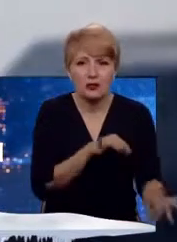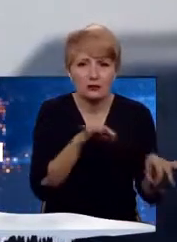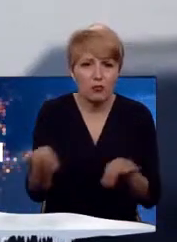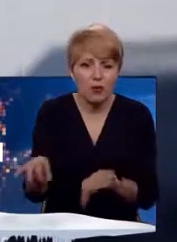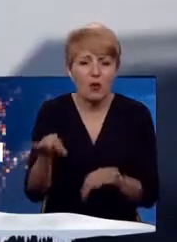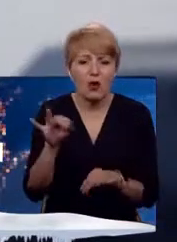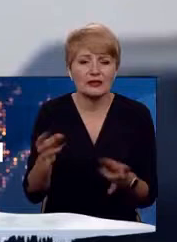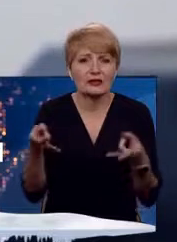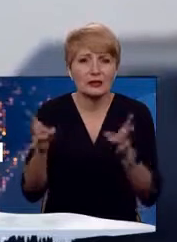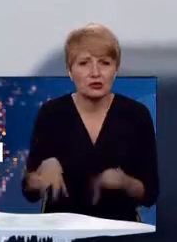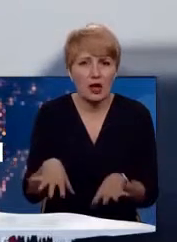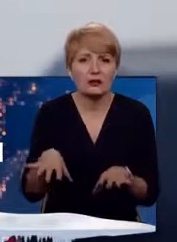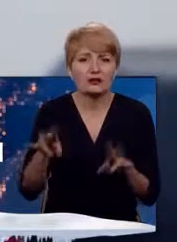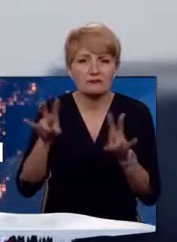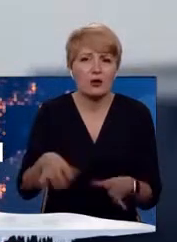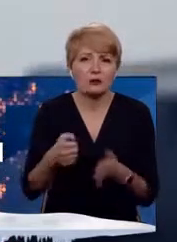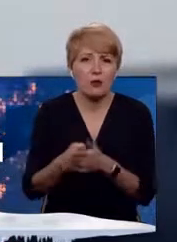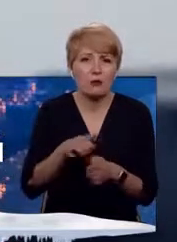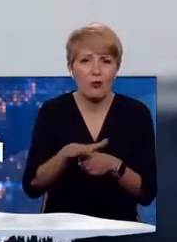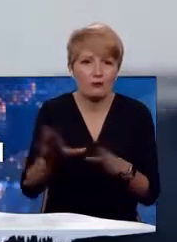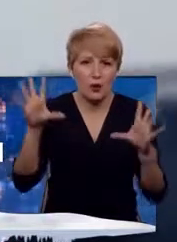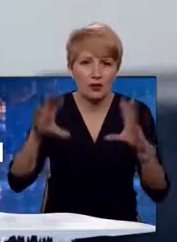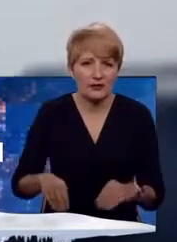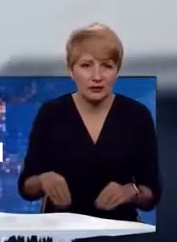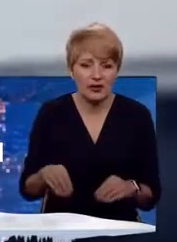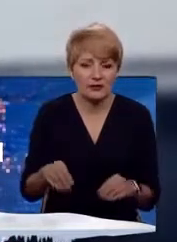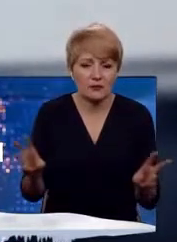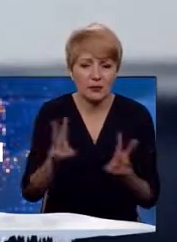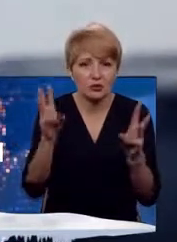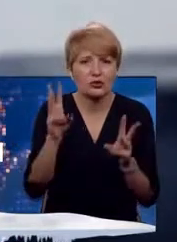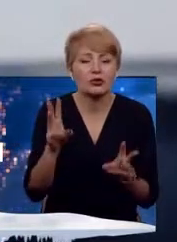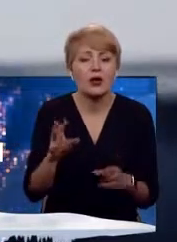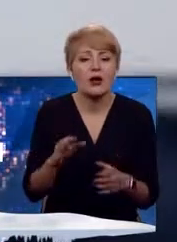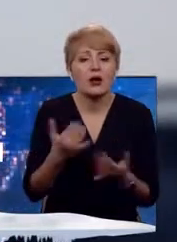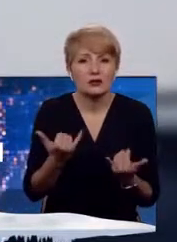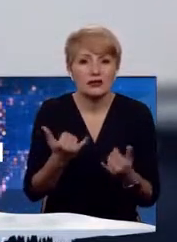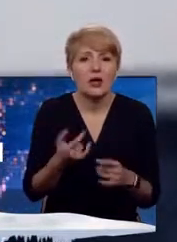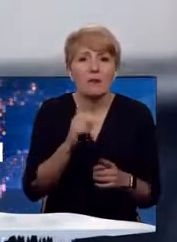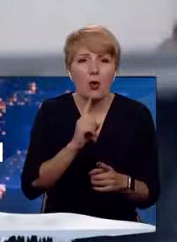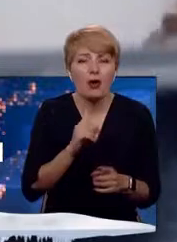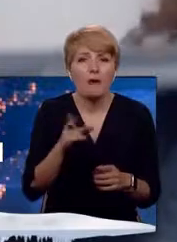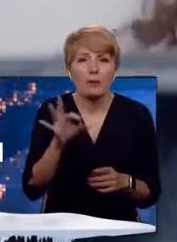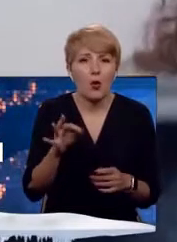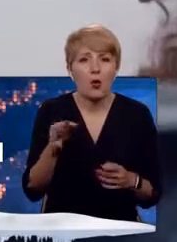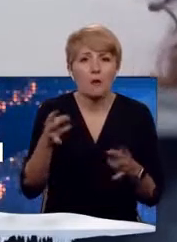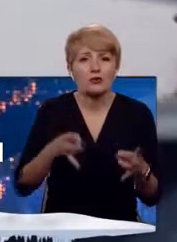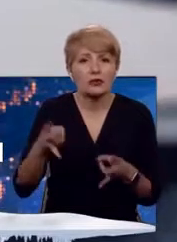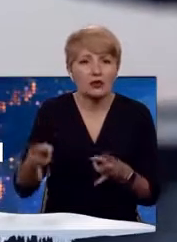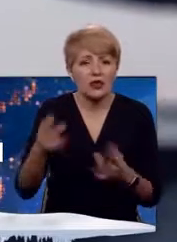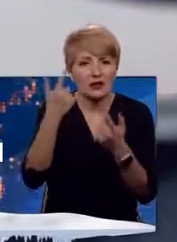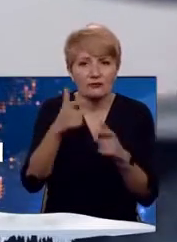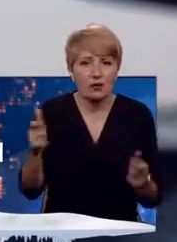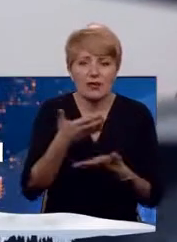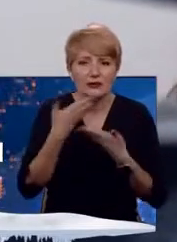допомога і залишаються до повної ліквідації пожежі. Це проста процедура. Поки що інформації про постраждалих або